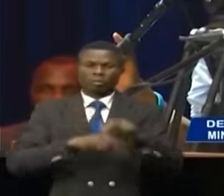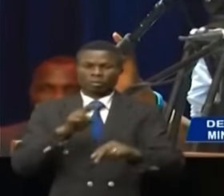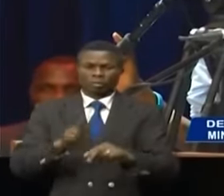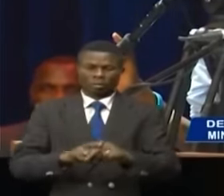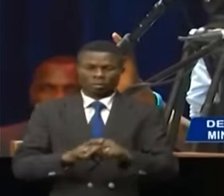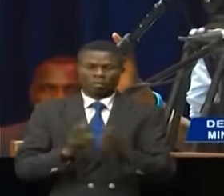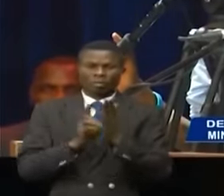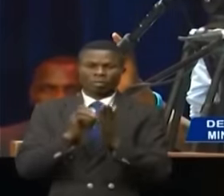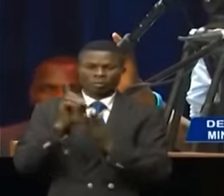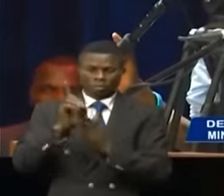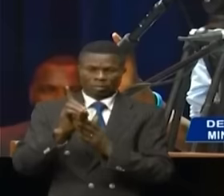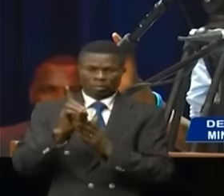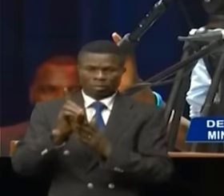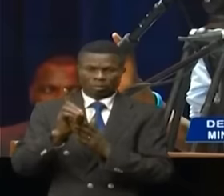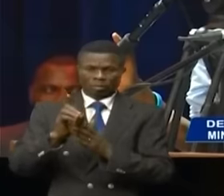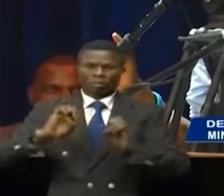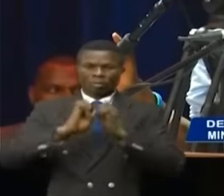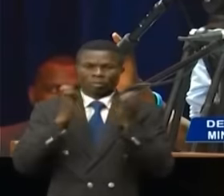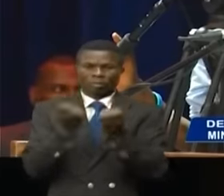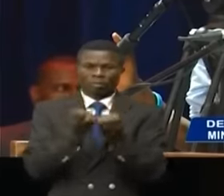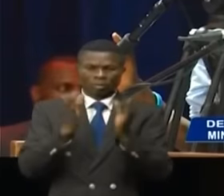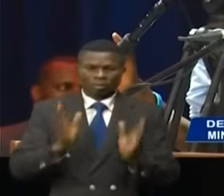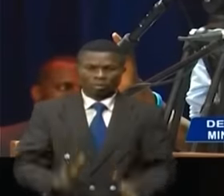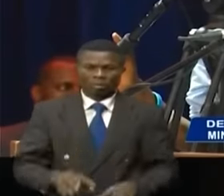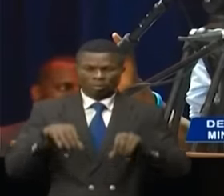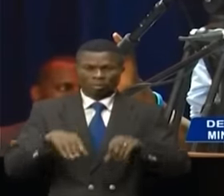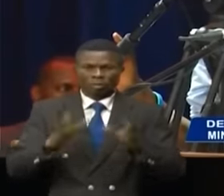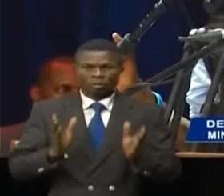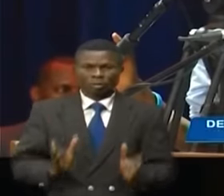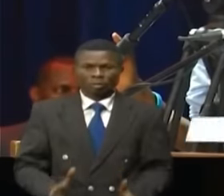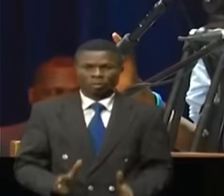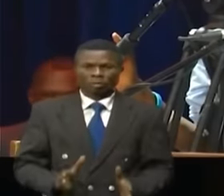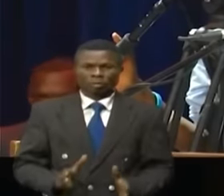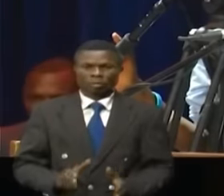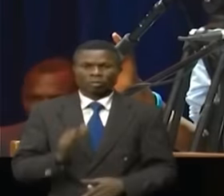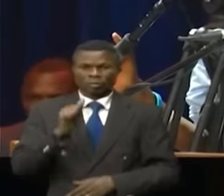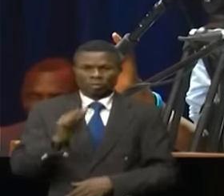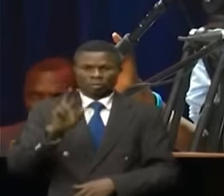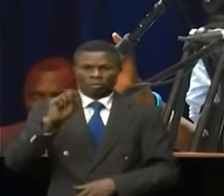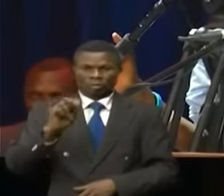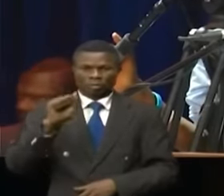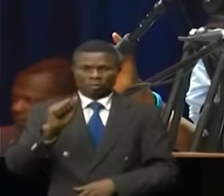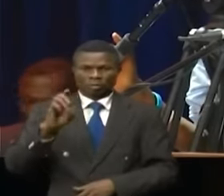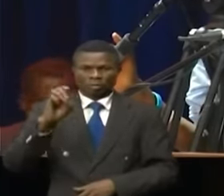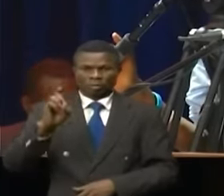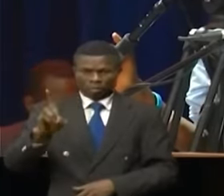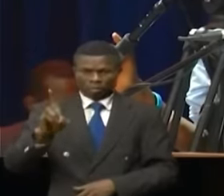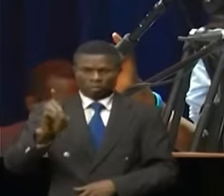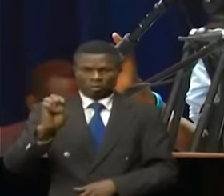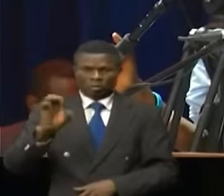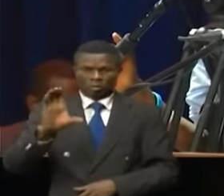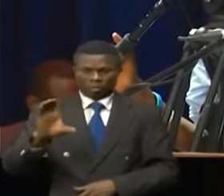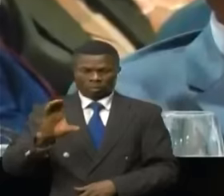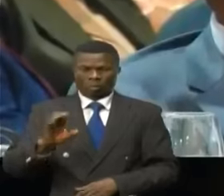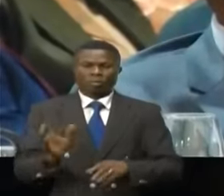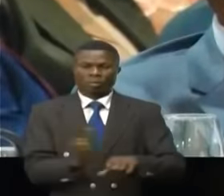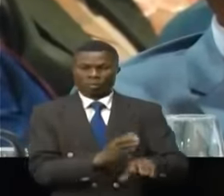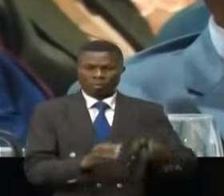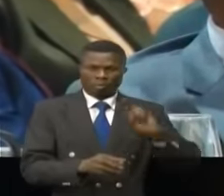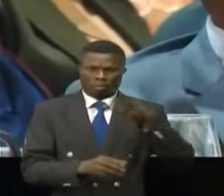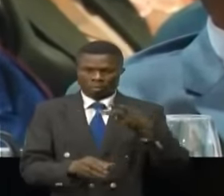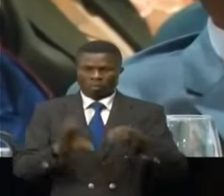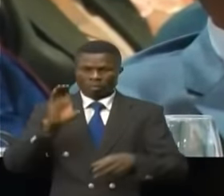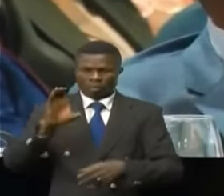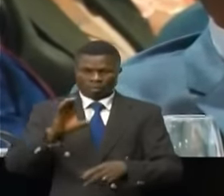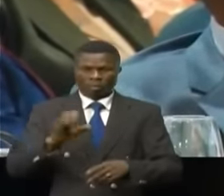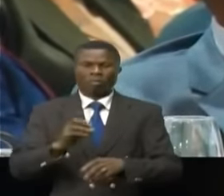de développement de l'entrepreneuriat congolais, ANADEC en sigle, C comme crédit